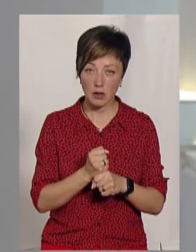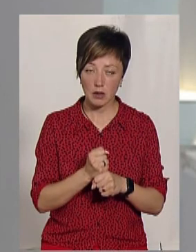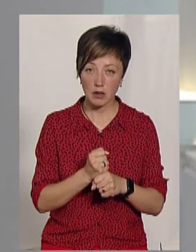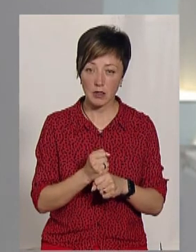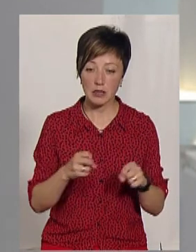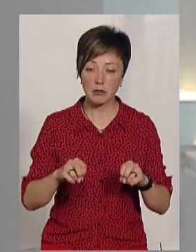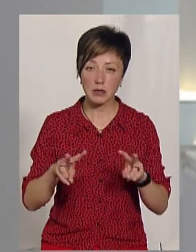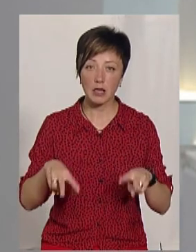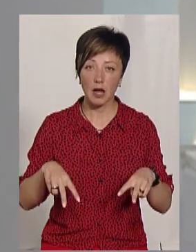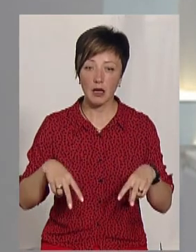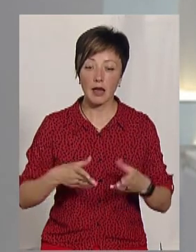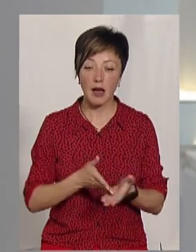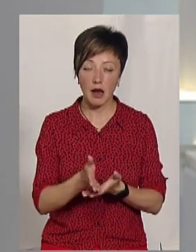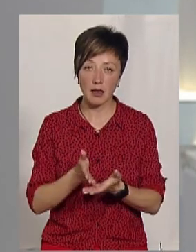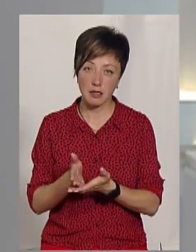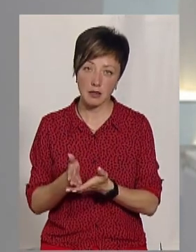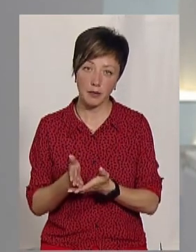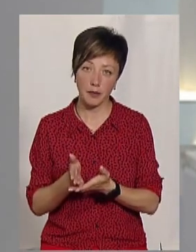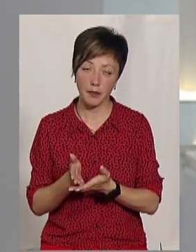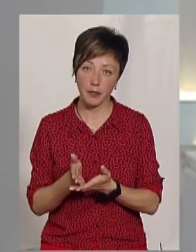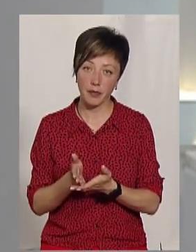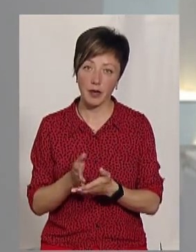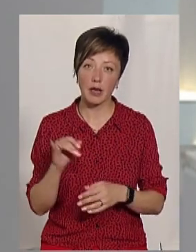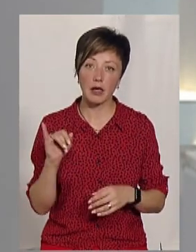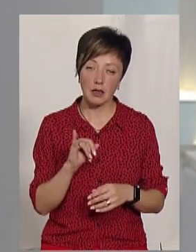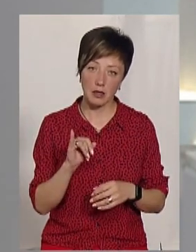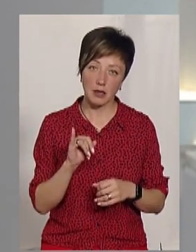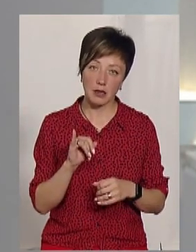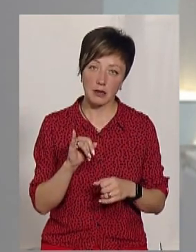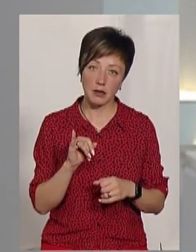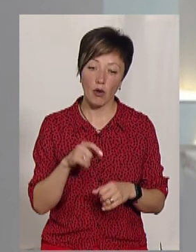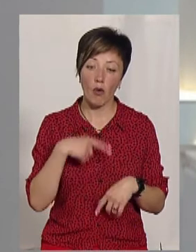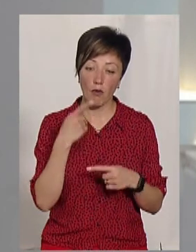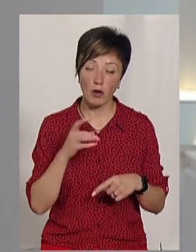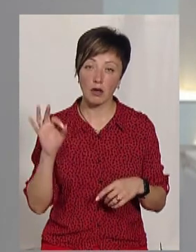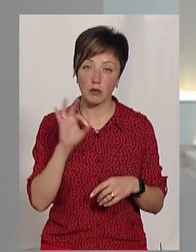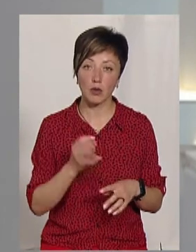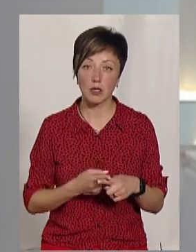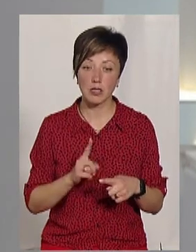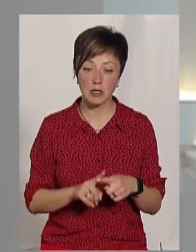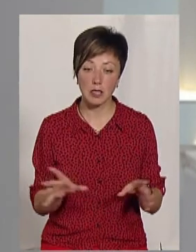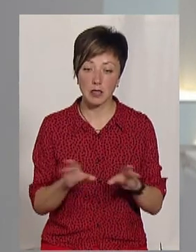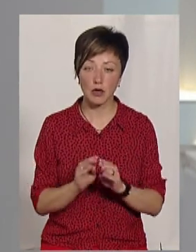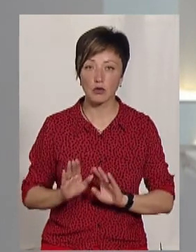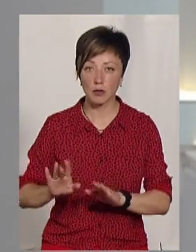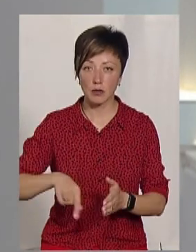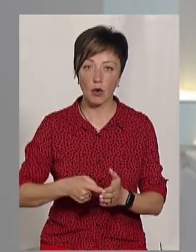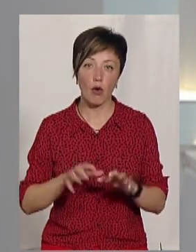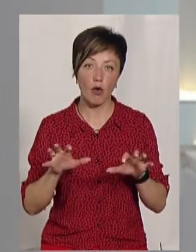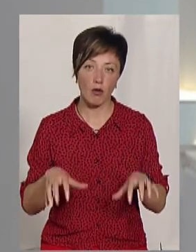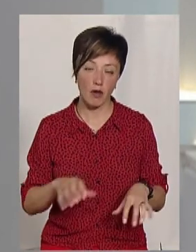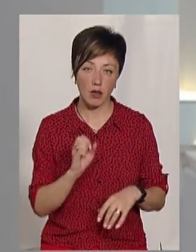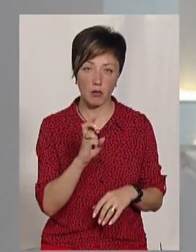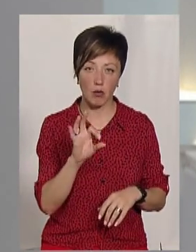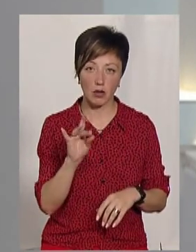працюють ці спеціальні рейси. І говорили ми про це з заступником Хмельницького міського